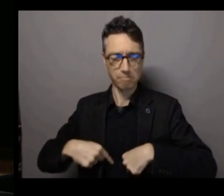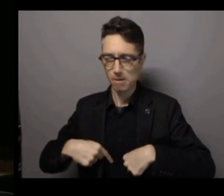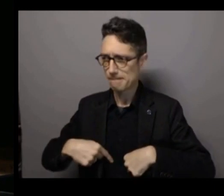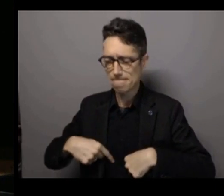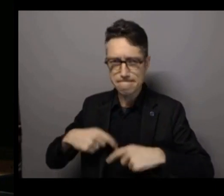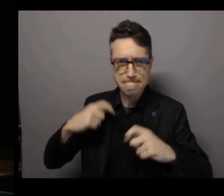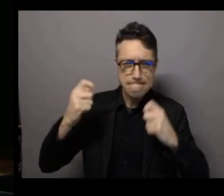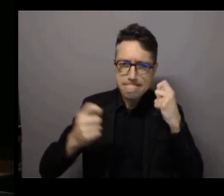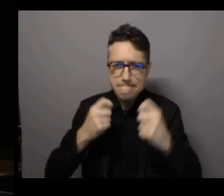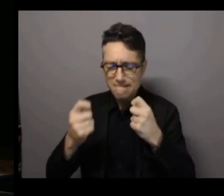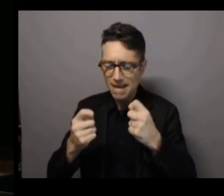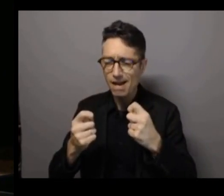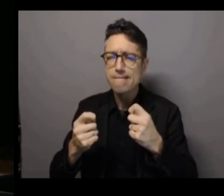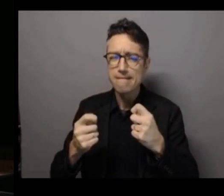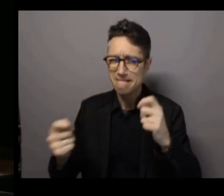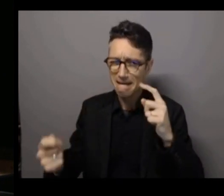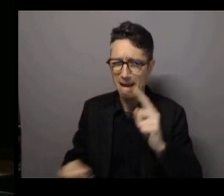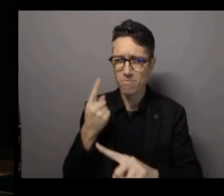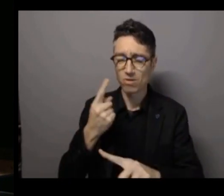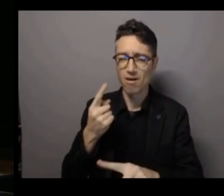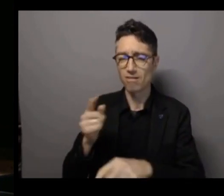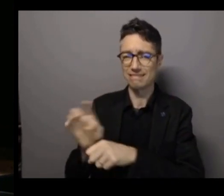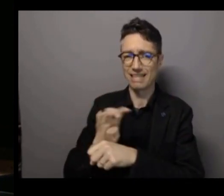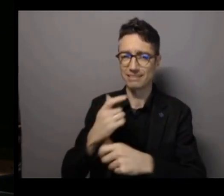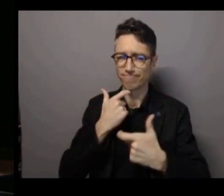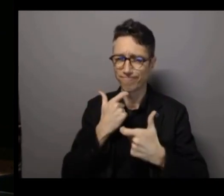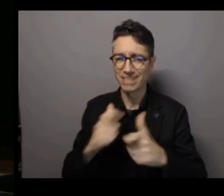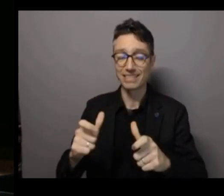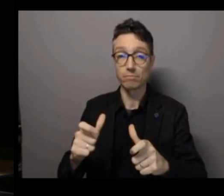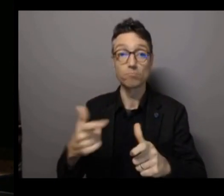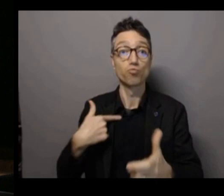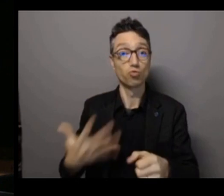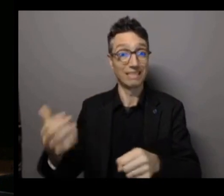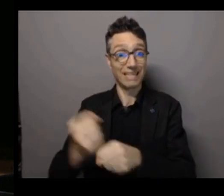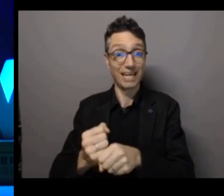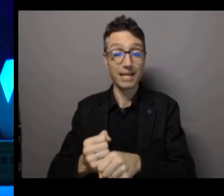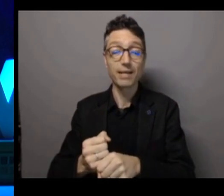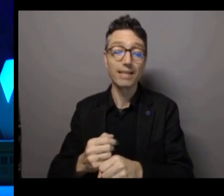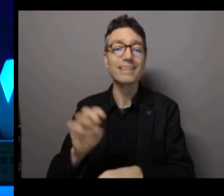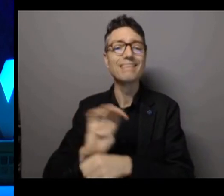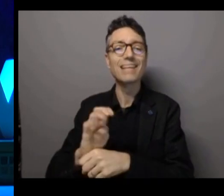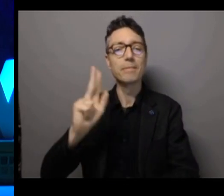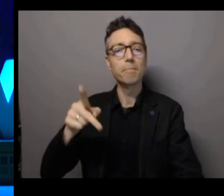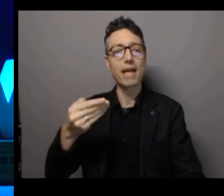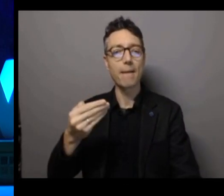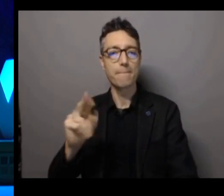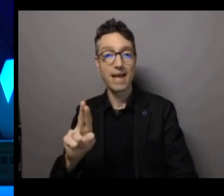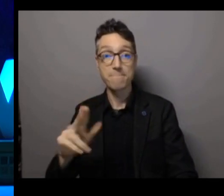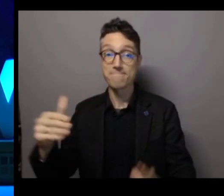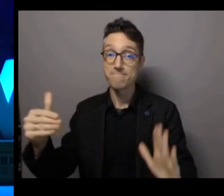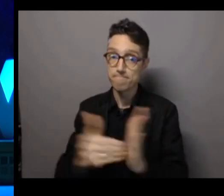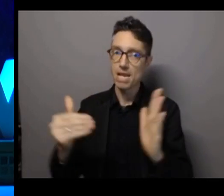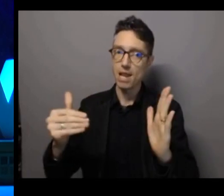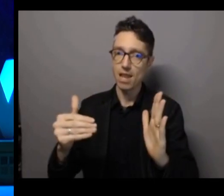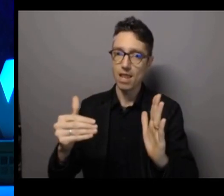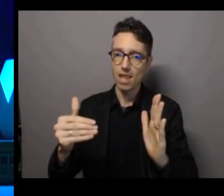Jeux, puisque nous allons mettre en place 1000 taxis PMR qui seront bien sûr accessibles, en plus des 200